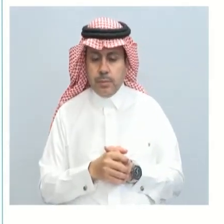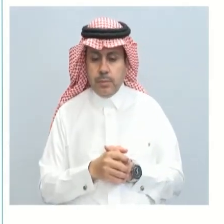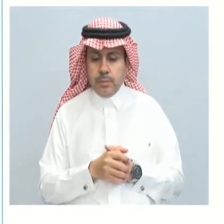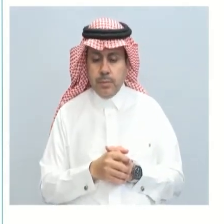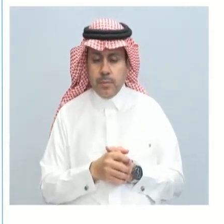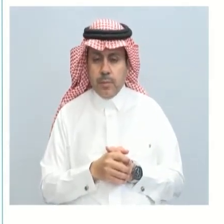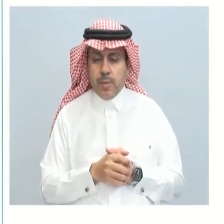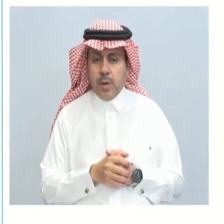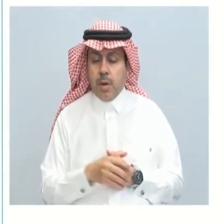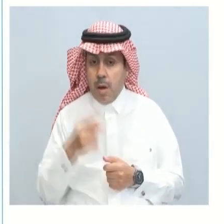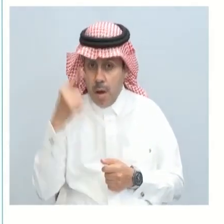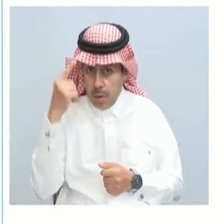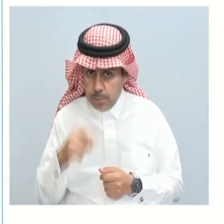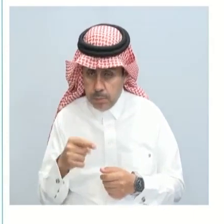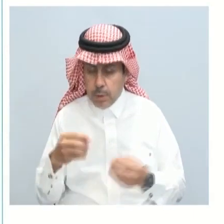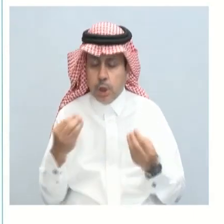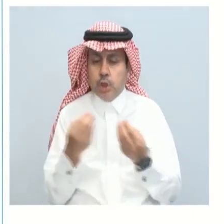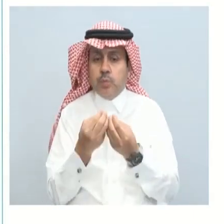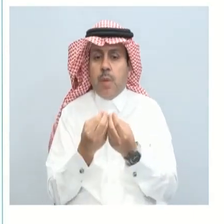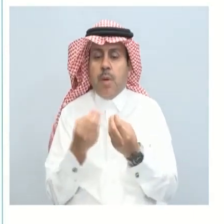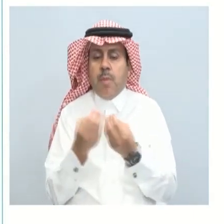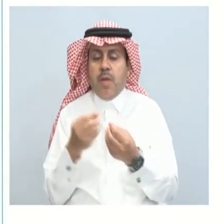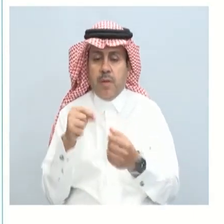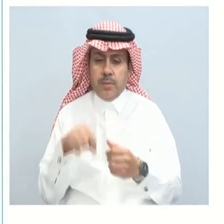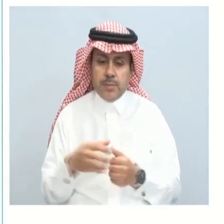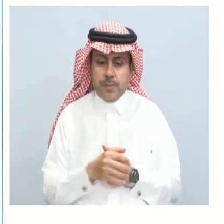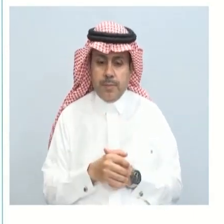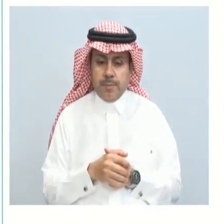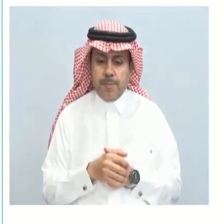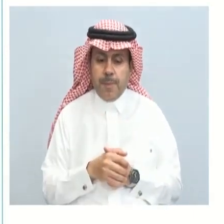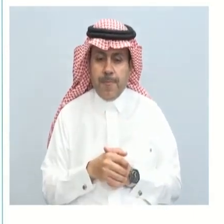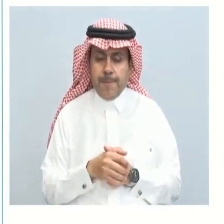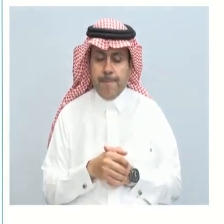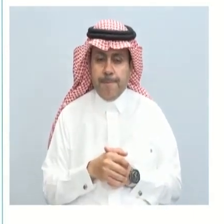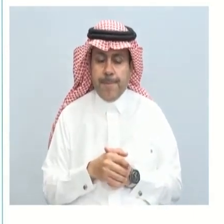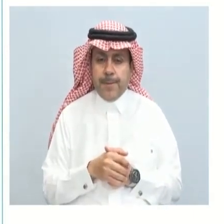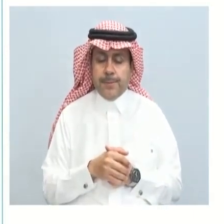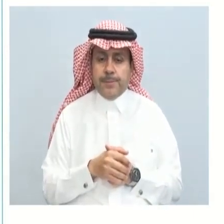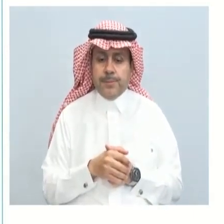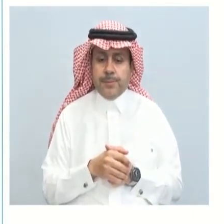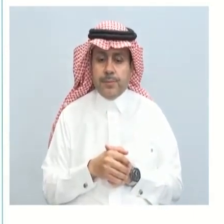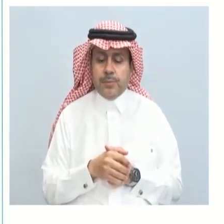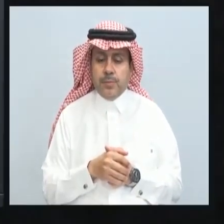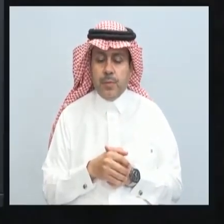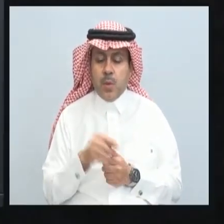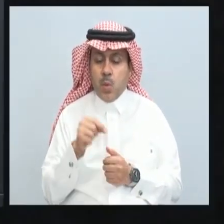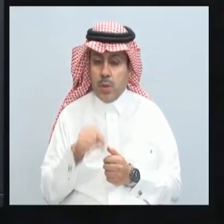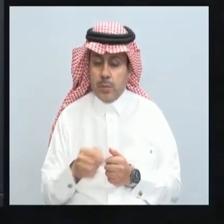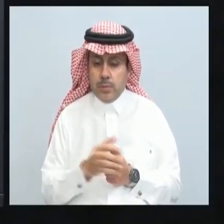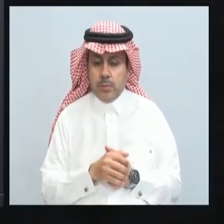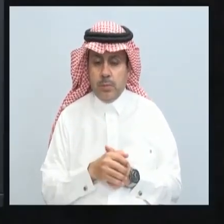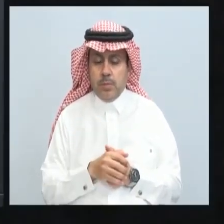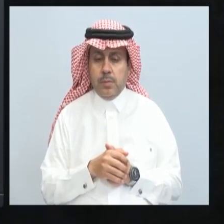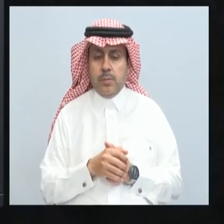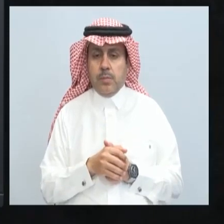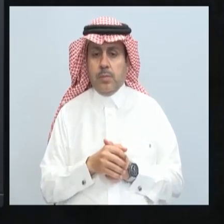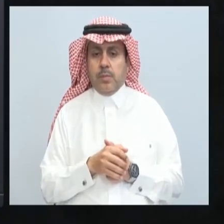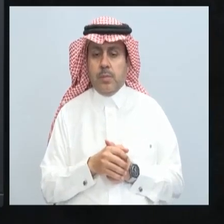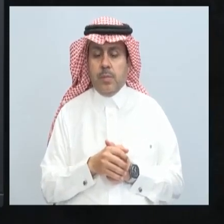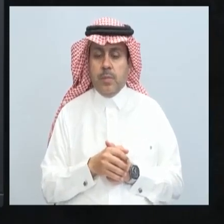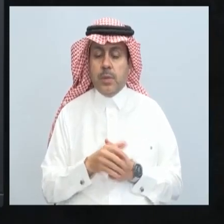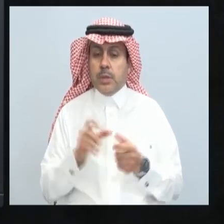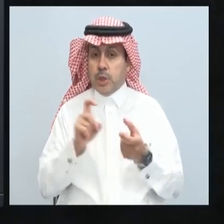وانما المحرم ان يجمعهما جميعا ويكونان تكونان